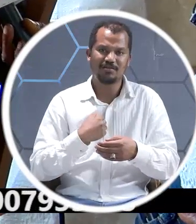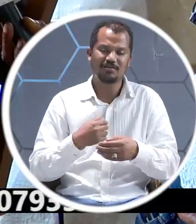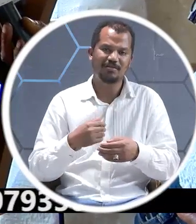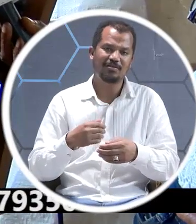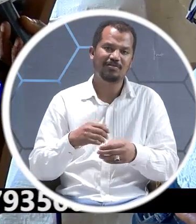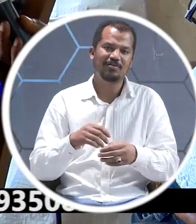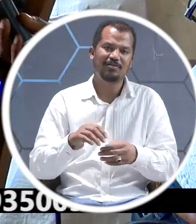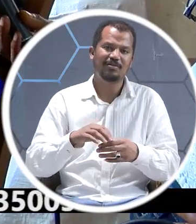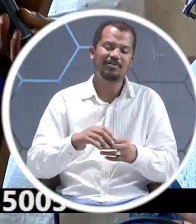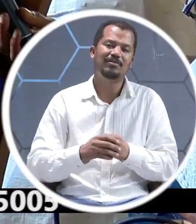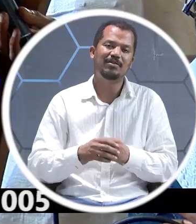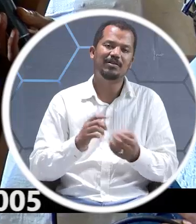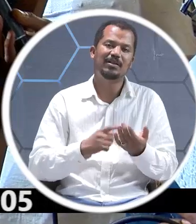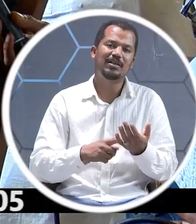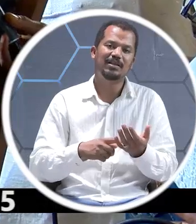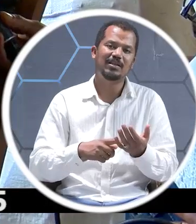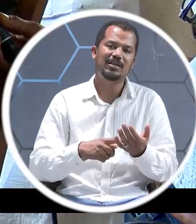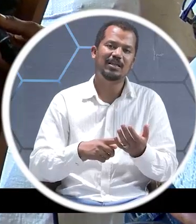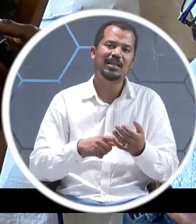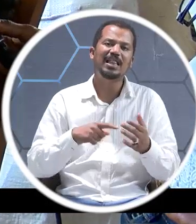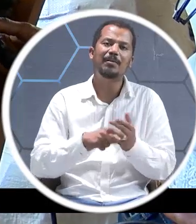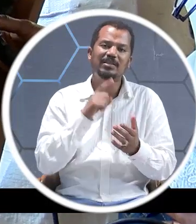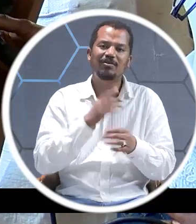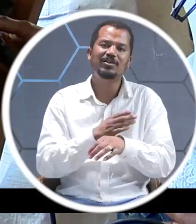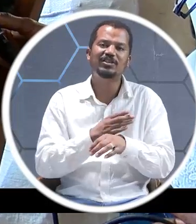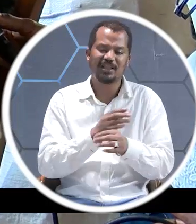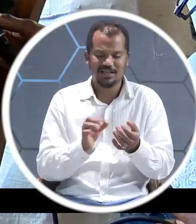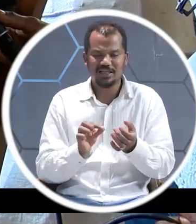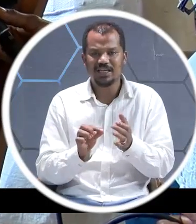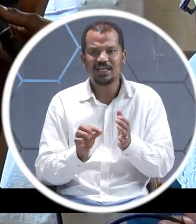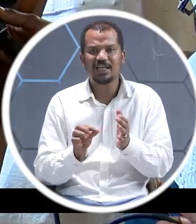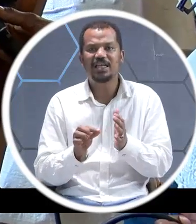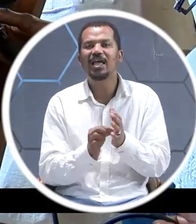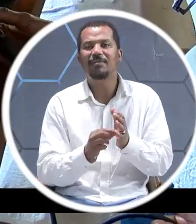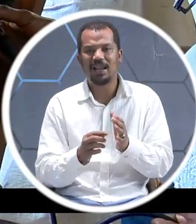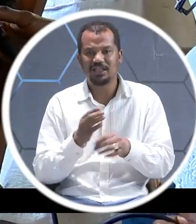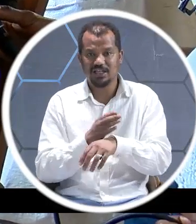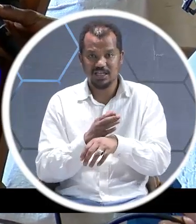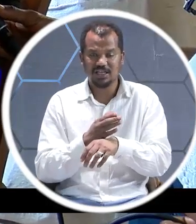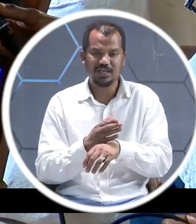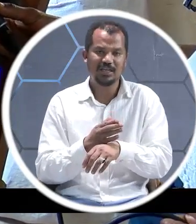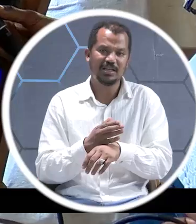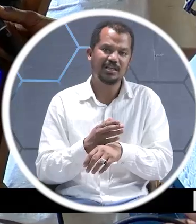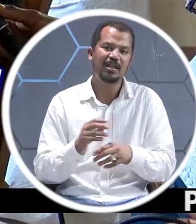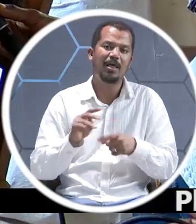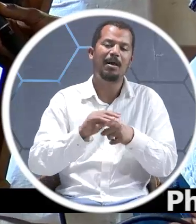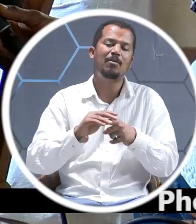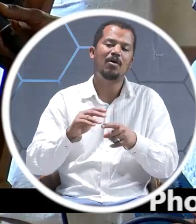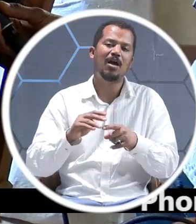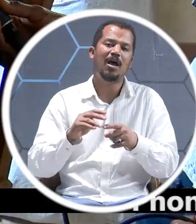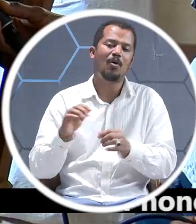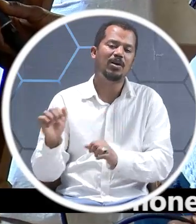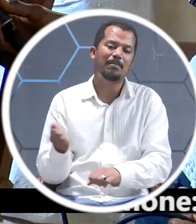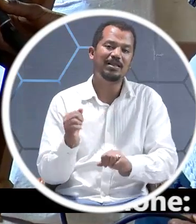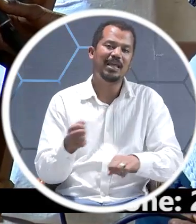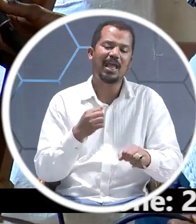እንደዚህ ይሰፋል ከዚህ እዚህ ጋር ተበሰነው እንጨት ይገባበታል አዎ ተዛ ለባለ